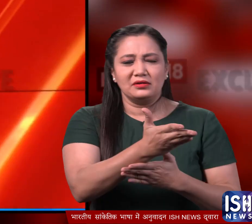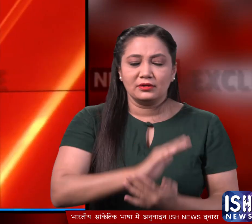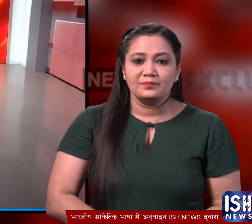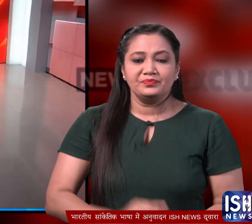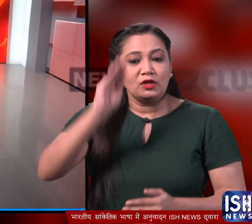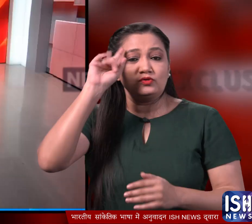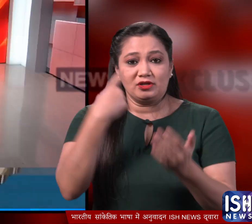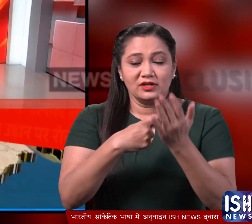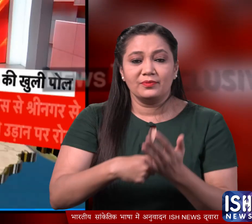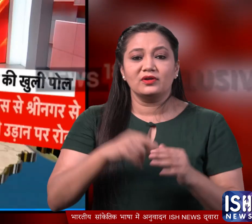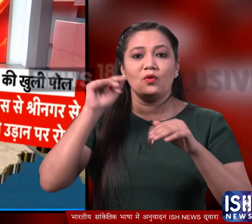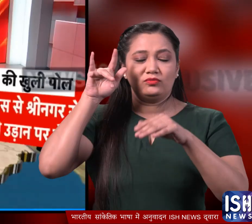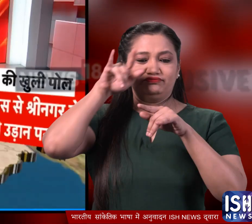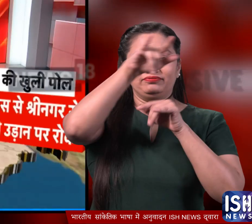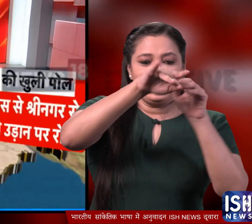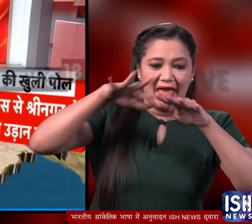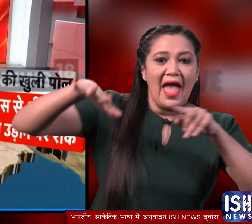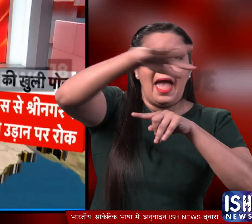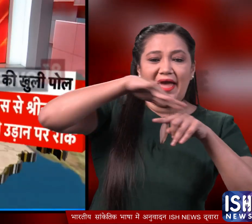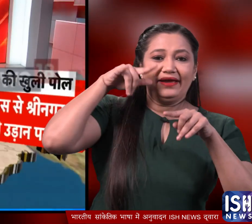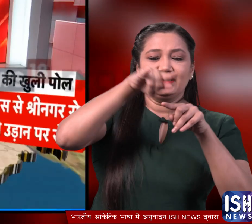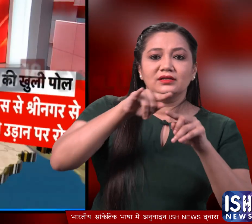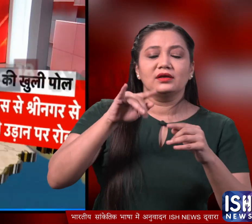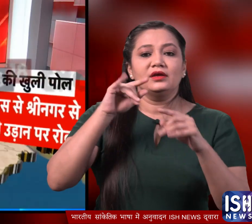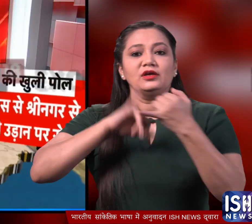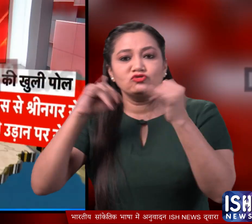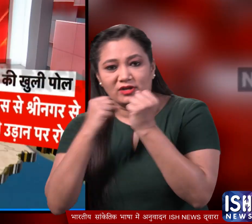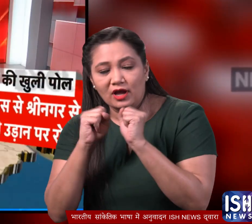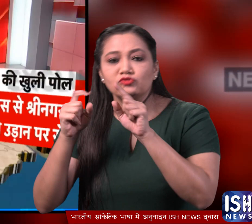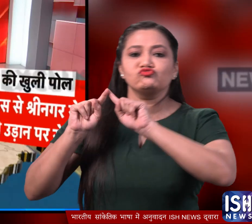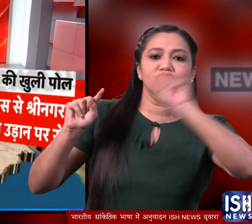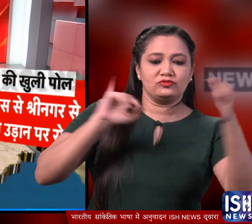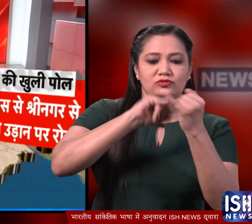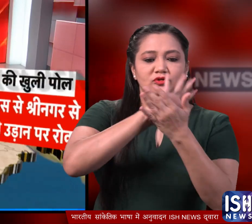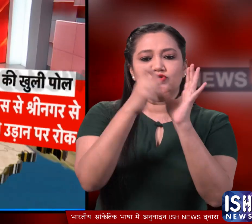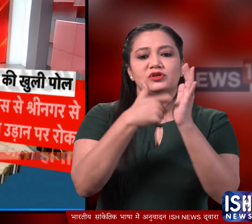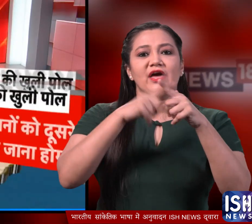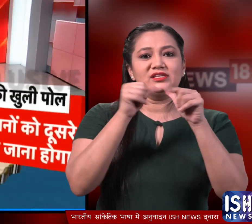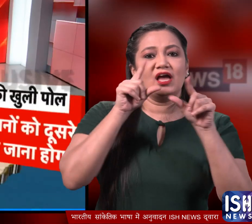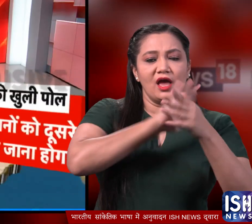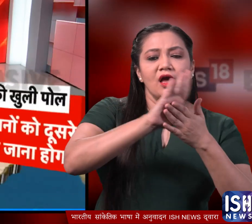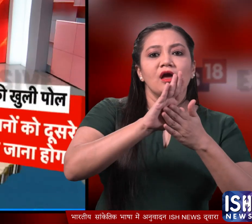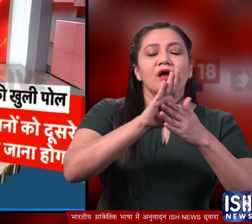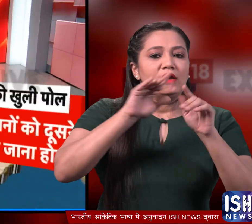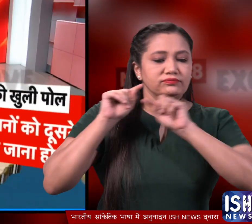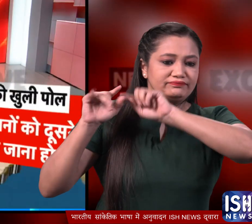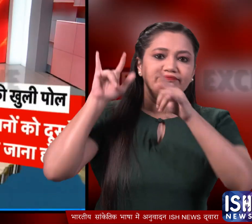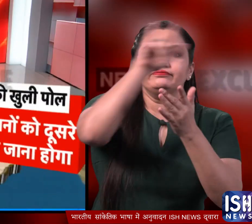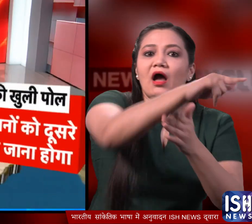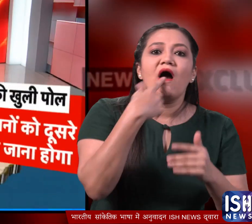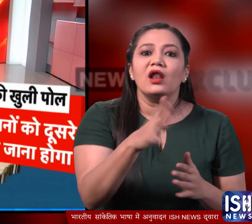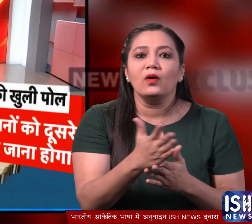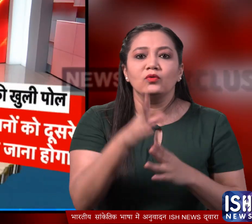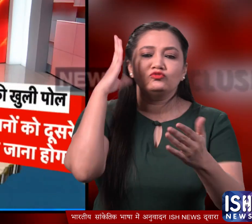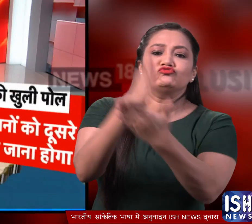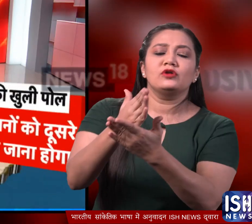پانڈے کی رپورٹ ہے کہ پاکستان نے اپنے اے ایس پیس سے شرینگر سے شارجہ کی اڑان پر روک لگا دی جس کے بعد بھارتی ویمانوں کو دوسرے اے اے ایس پیس